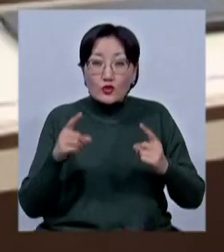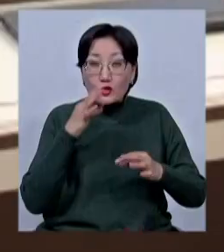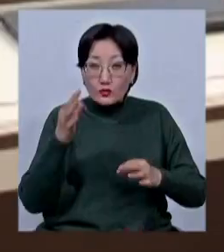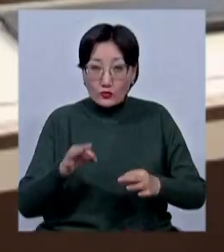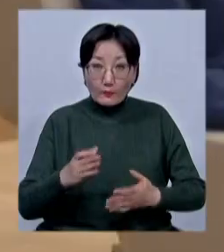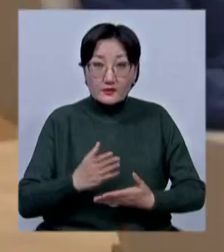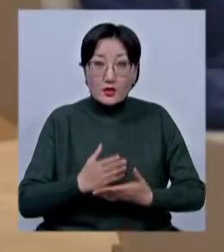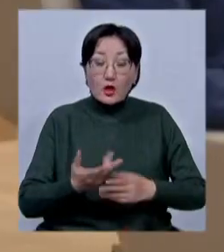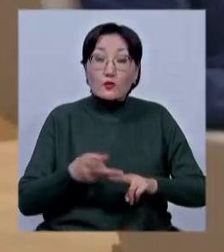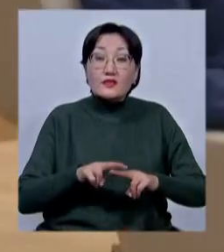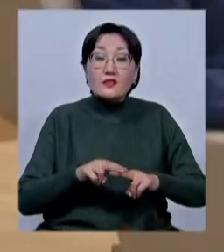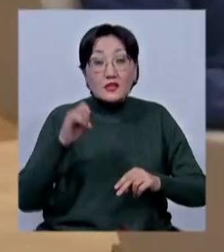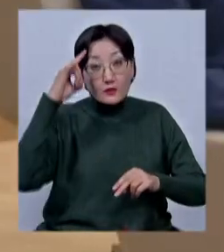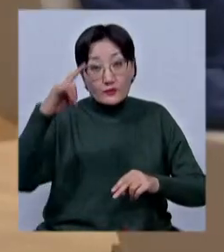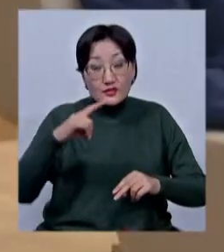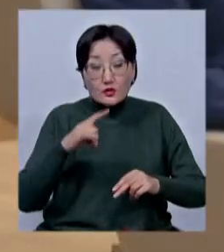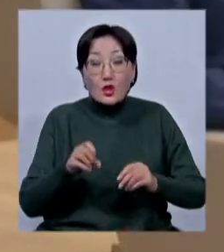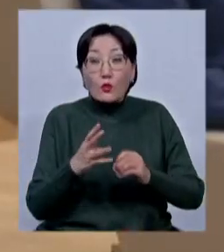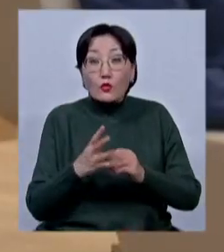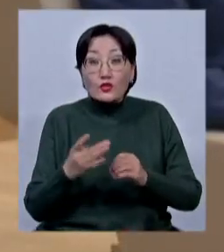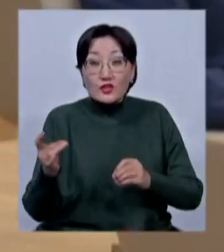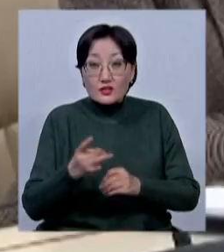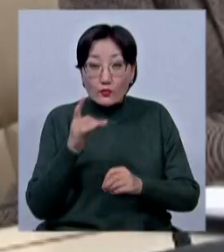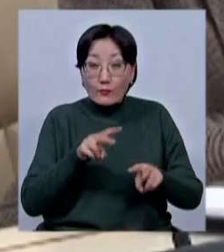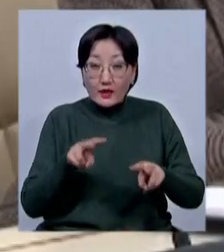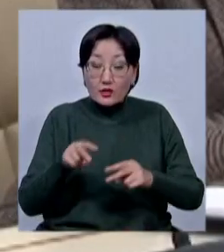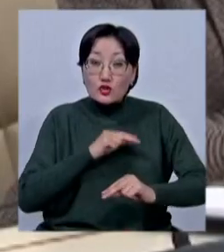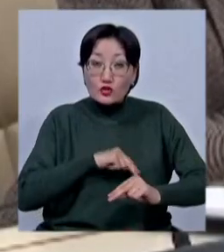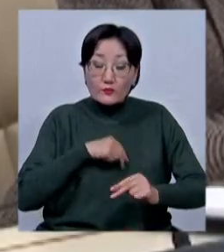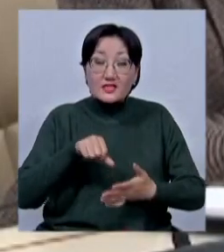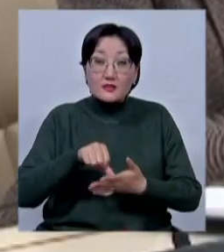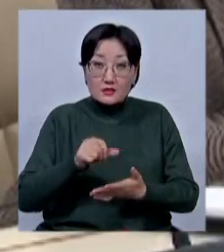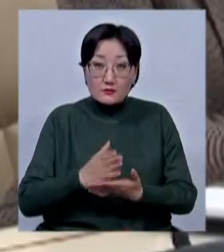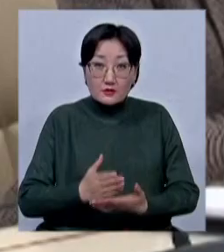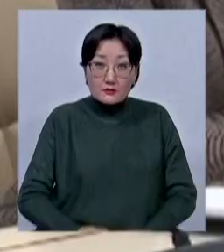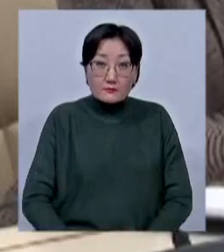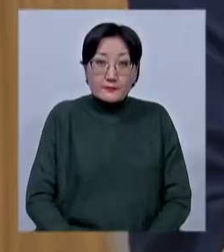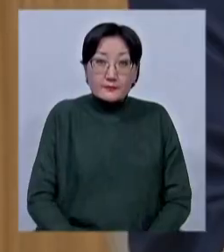тәжірибеге ие. Осымен олар Қазақстанда 14-ші рет бақылау жұмыстарына қатысуда.